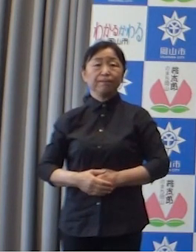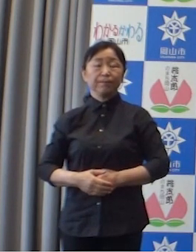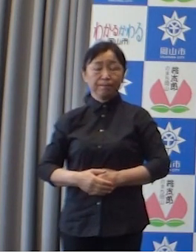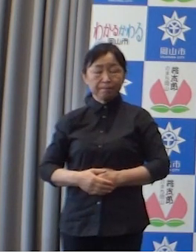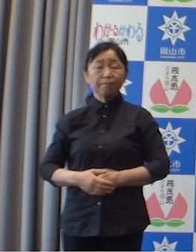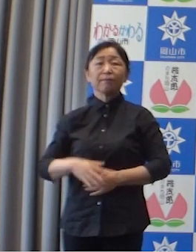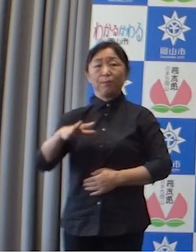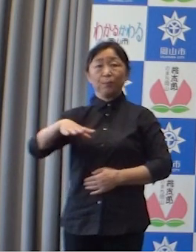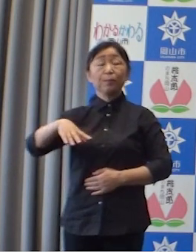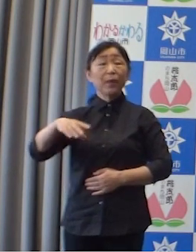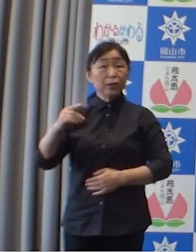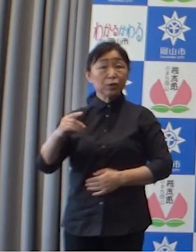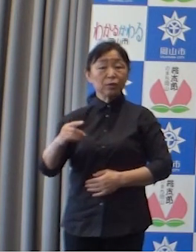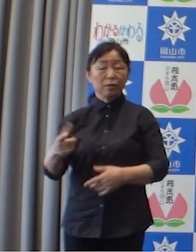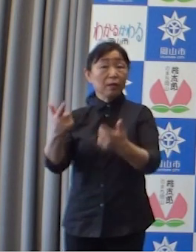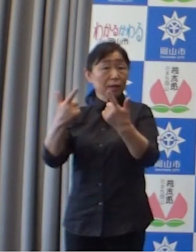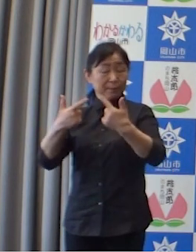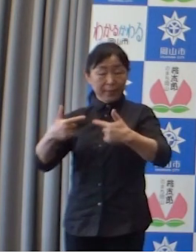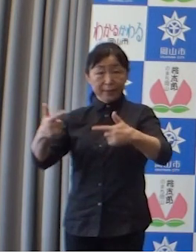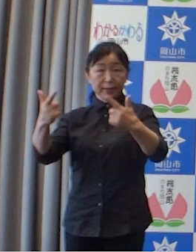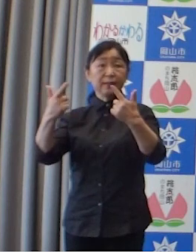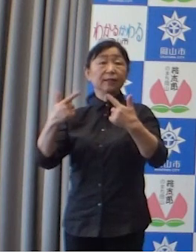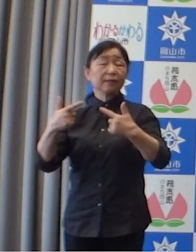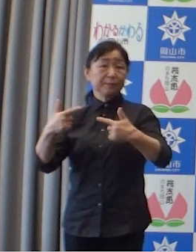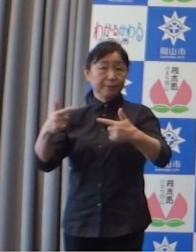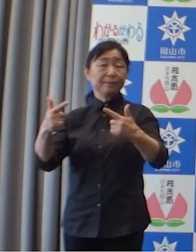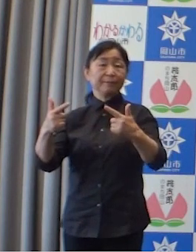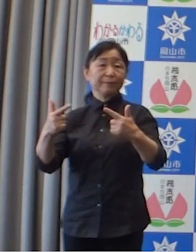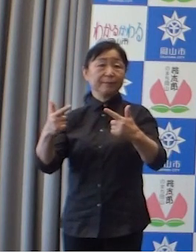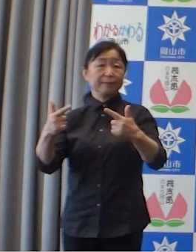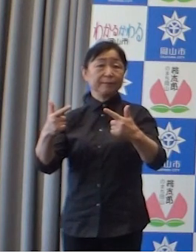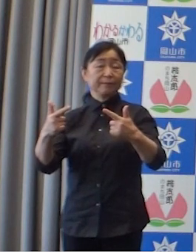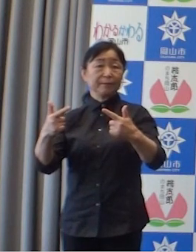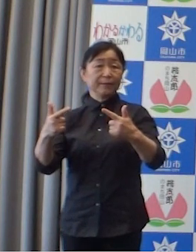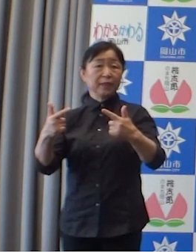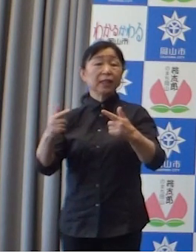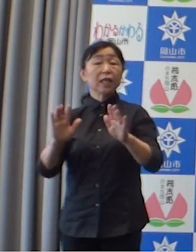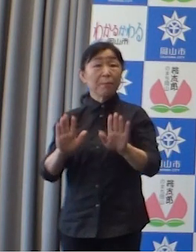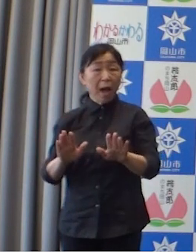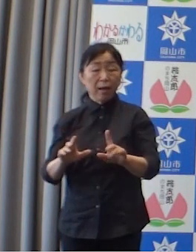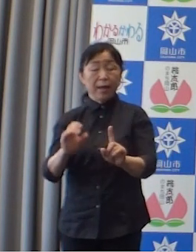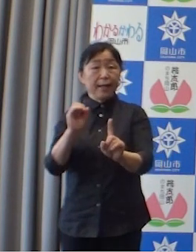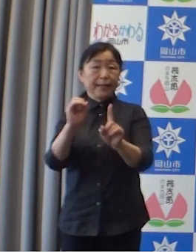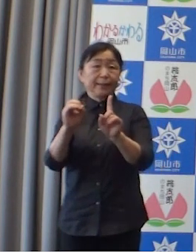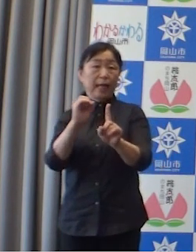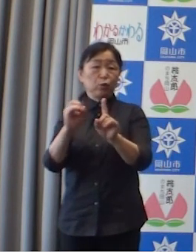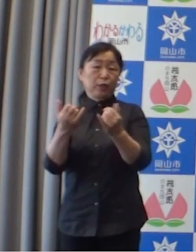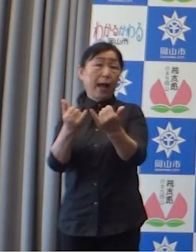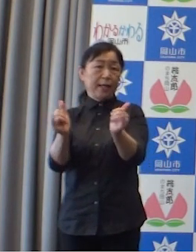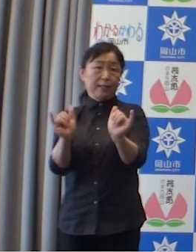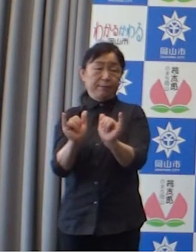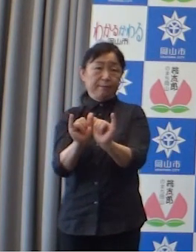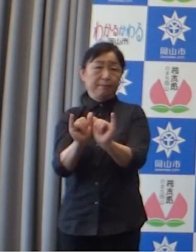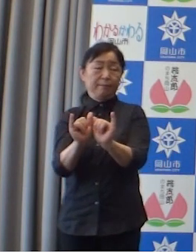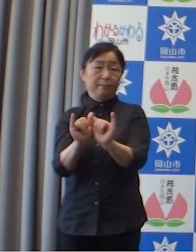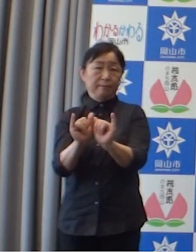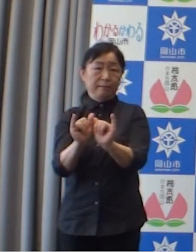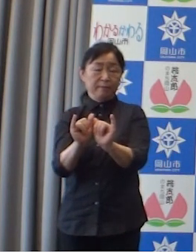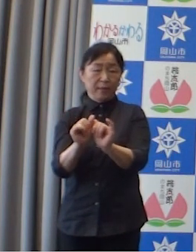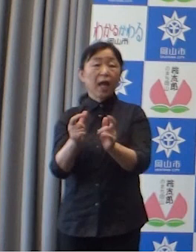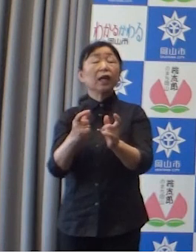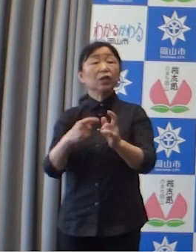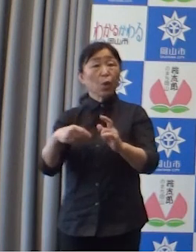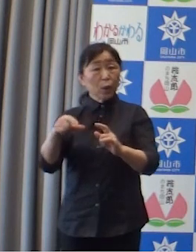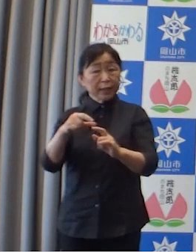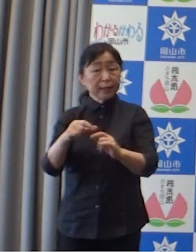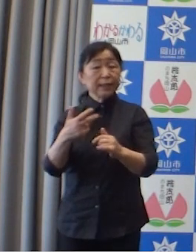まずは日々、このデジタル社会の中でより市民